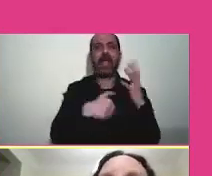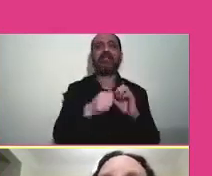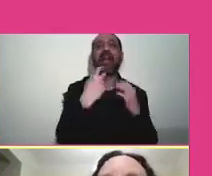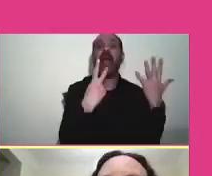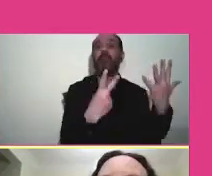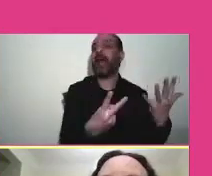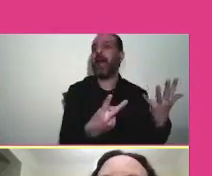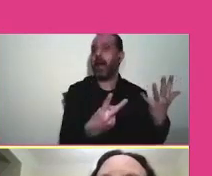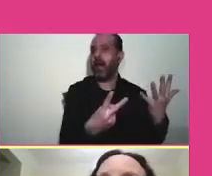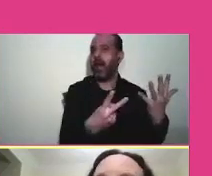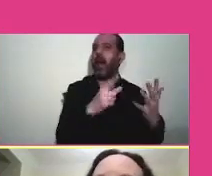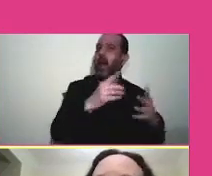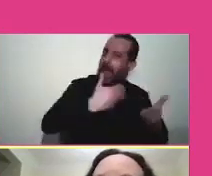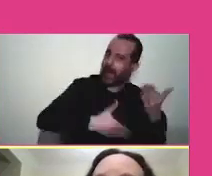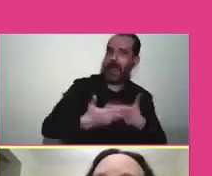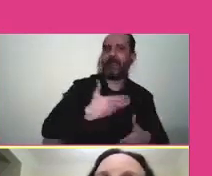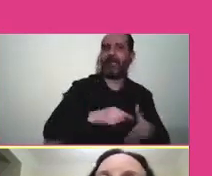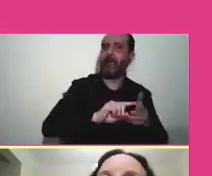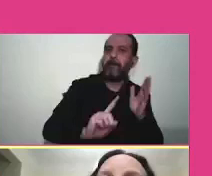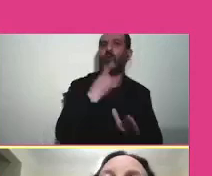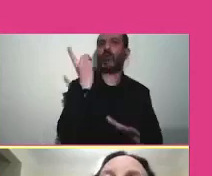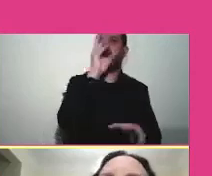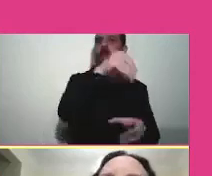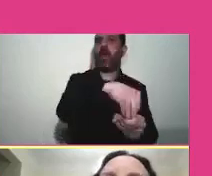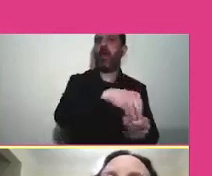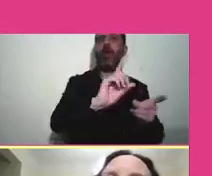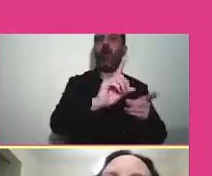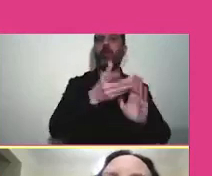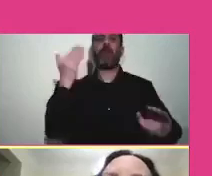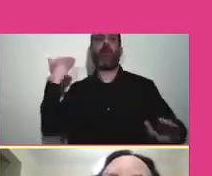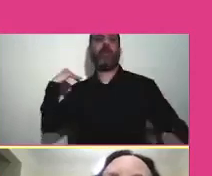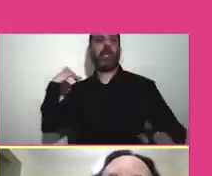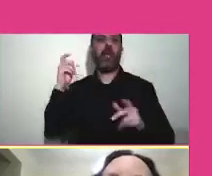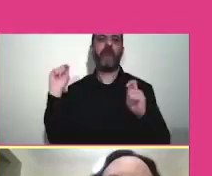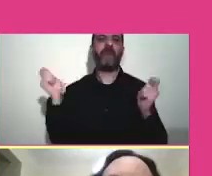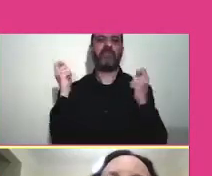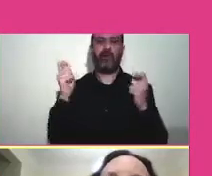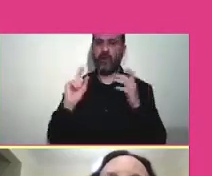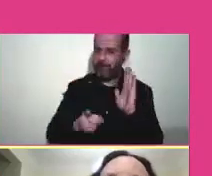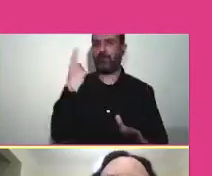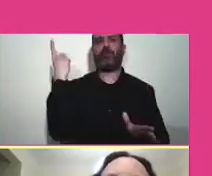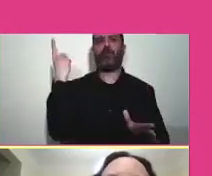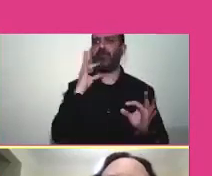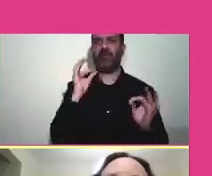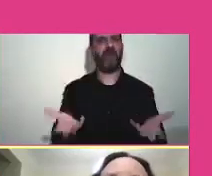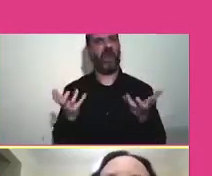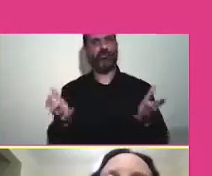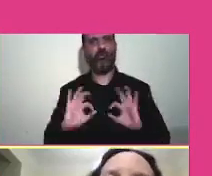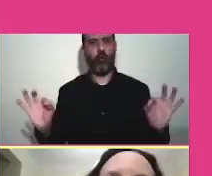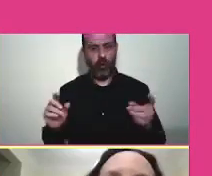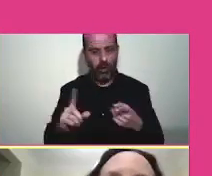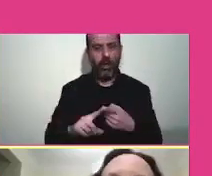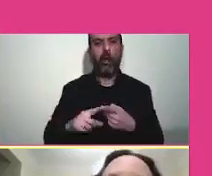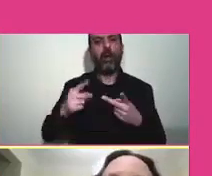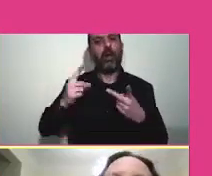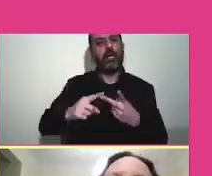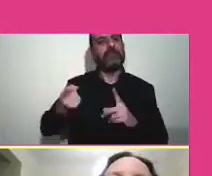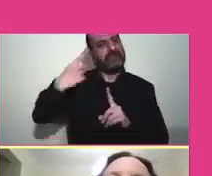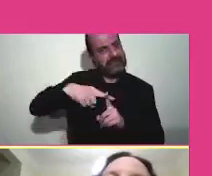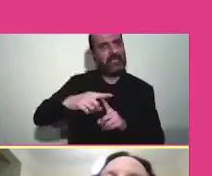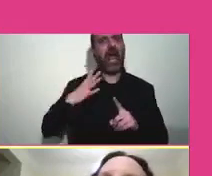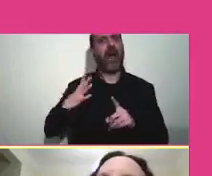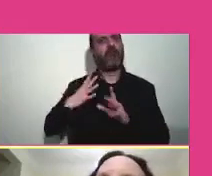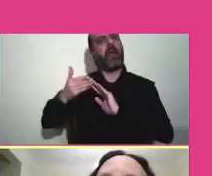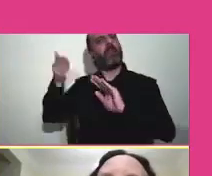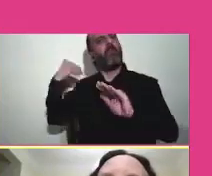είχαν συμμετάσχει στα προηγούμενα φεστιβάλ, ενώ συμμετείχαν και άνθρωποι που ήταν και στα φεστιβάλ. Αυτό